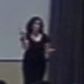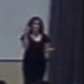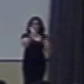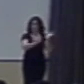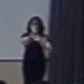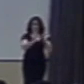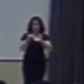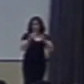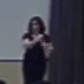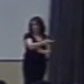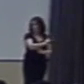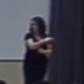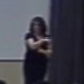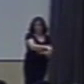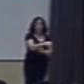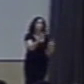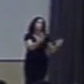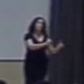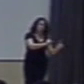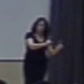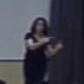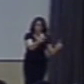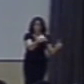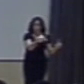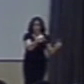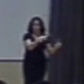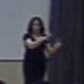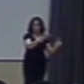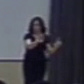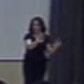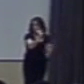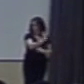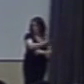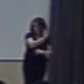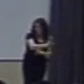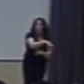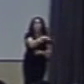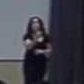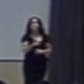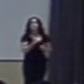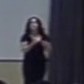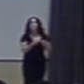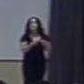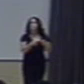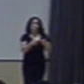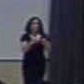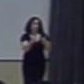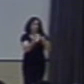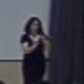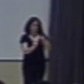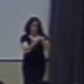bastant semblants, televisió també es frega el 90%, és bastant similar.